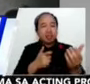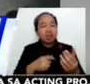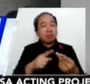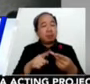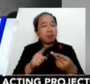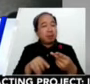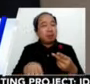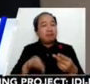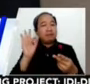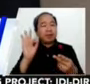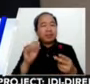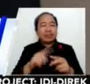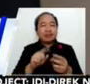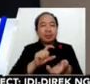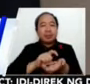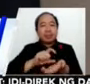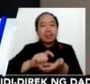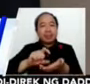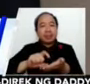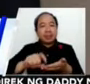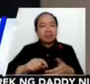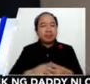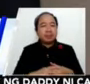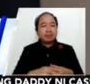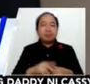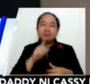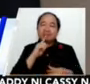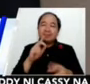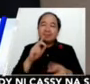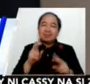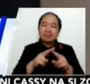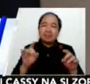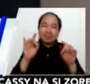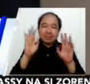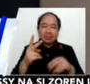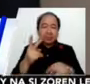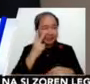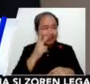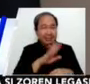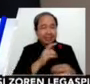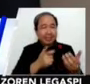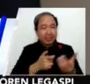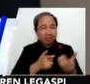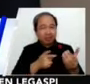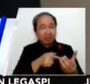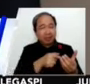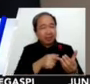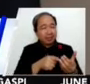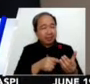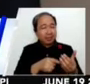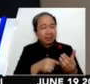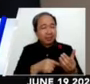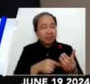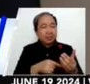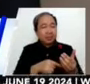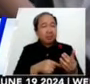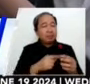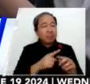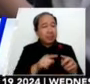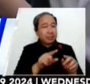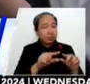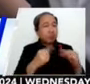mga bala nito. Very alarming po para sa amin na makitaan sila ng mga gantong baril at grupo pa sila